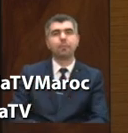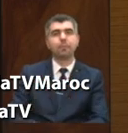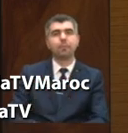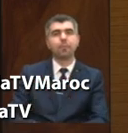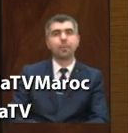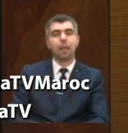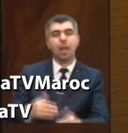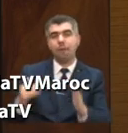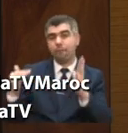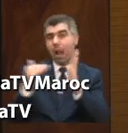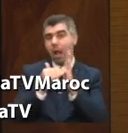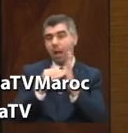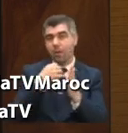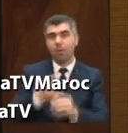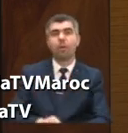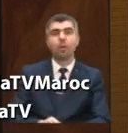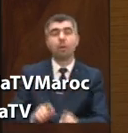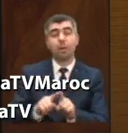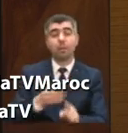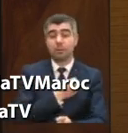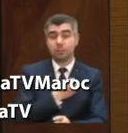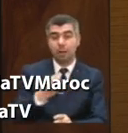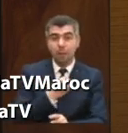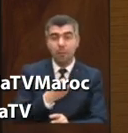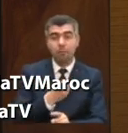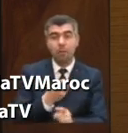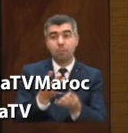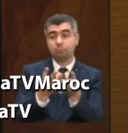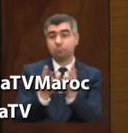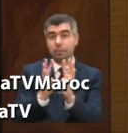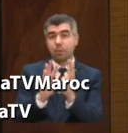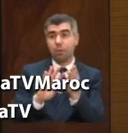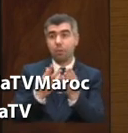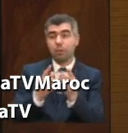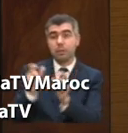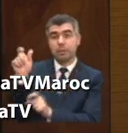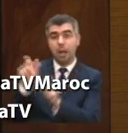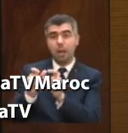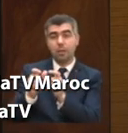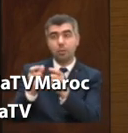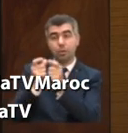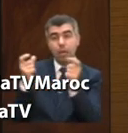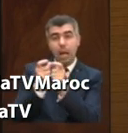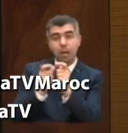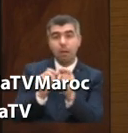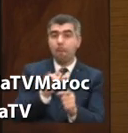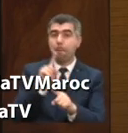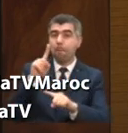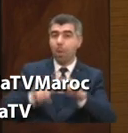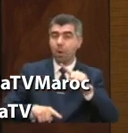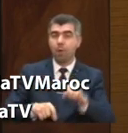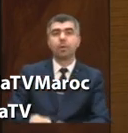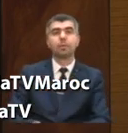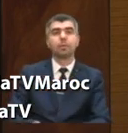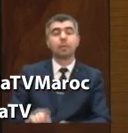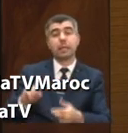الأول بالحرص على معايير وشروط السلامة والصحة التجمعات المهنية لا سيما بعد ظهور بؤر مهنية متعددة،